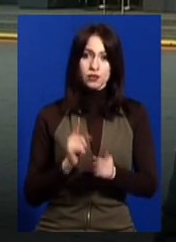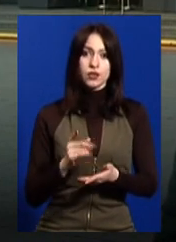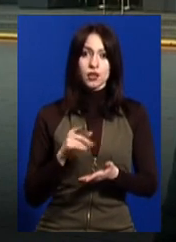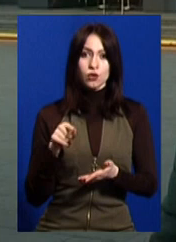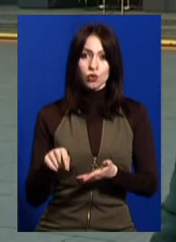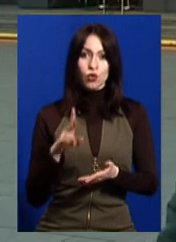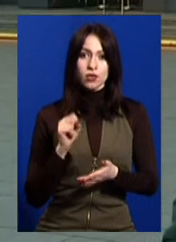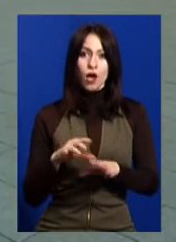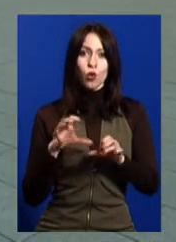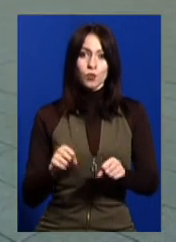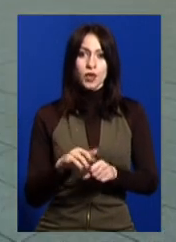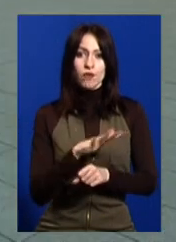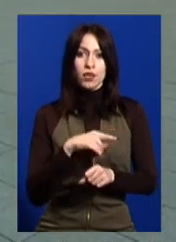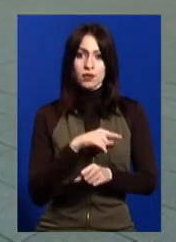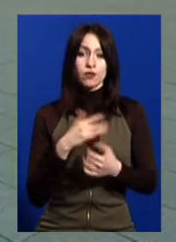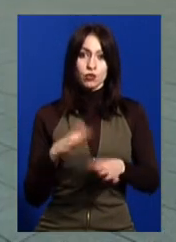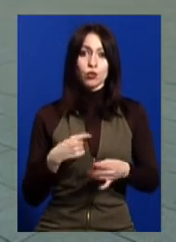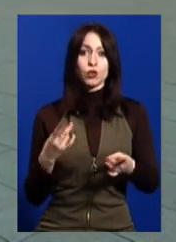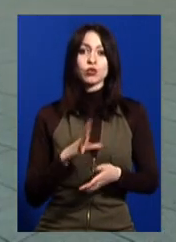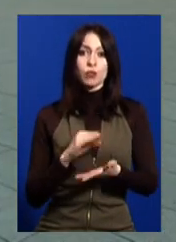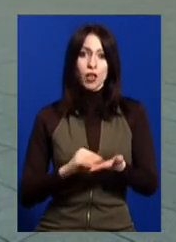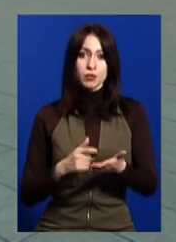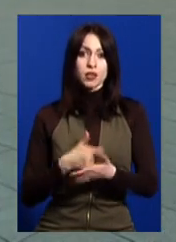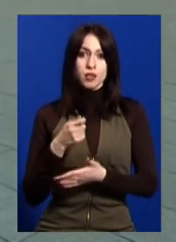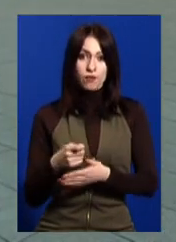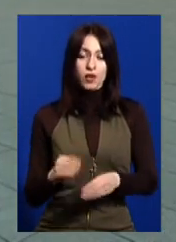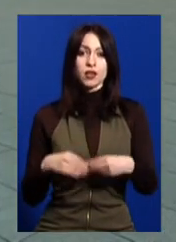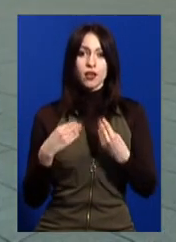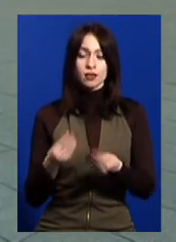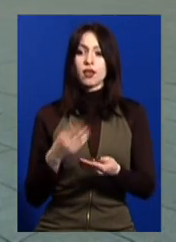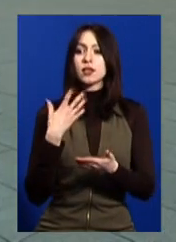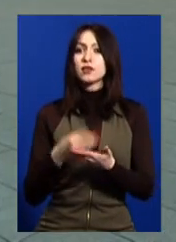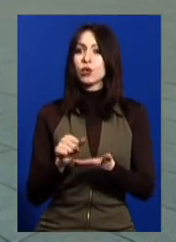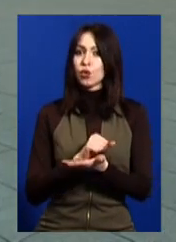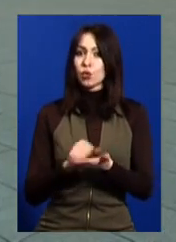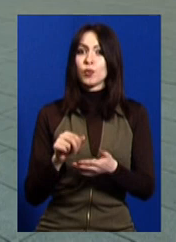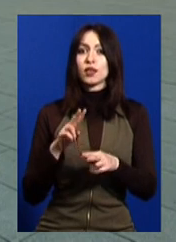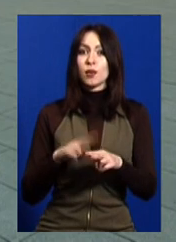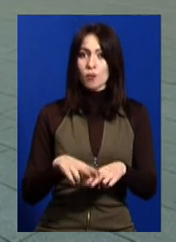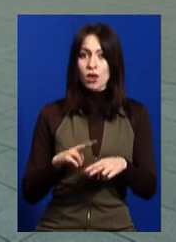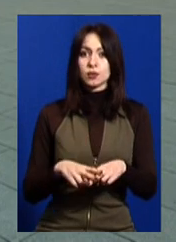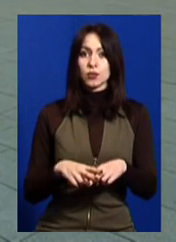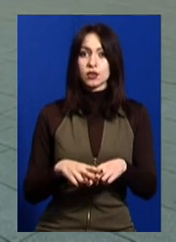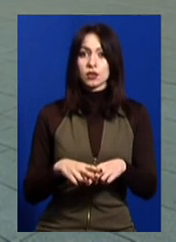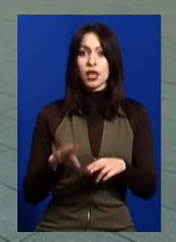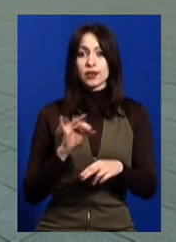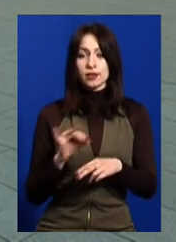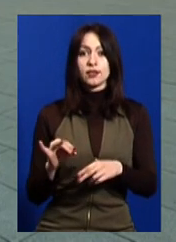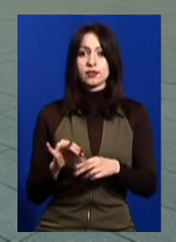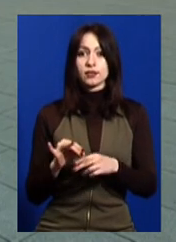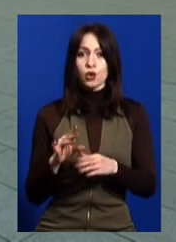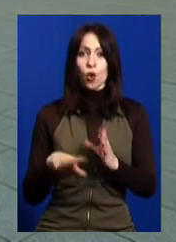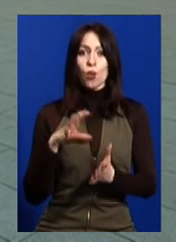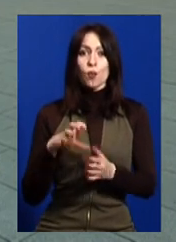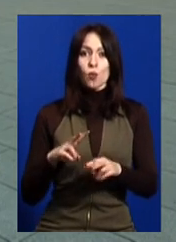знаходиться на окупованій території. Мені необхідно було написати заяву, надати свої документи, паспорт та